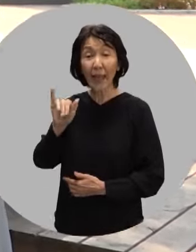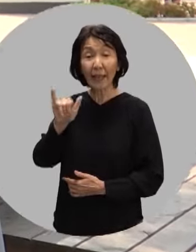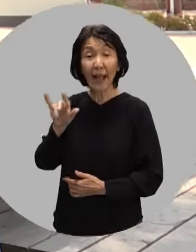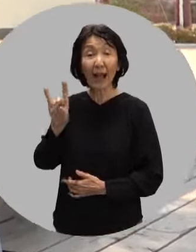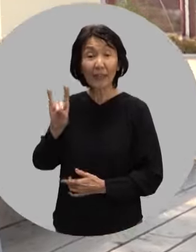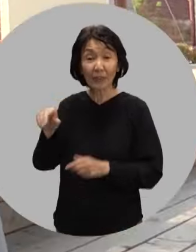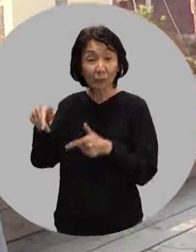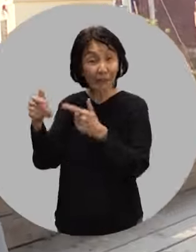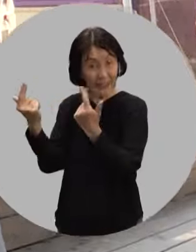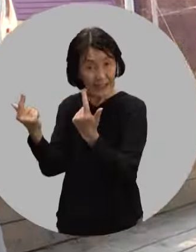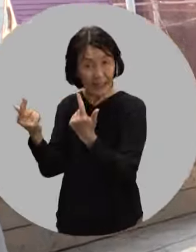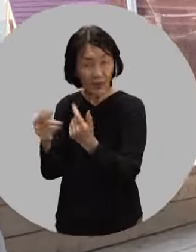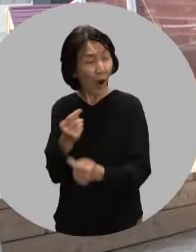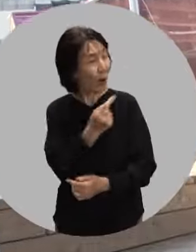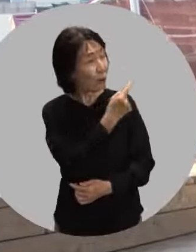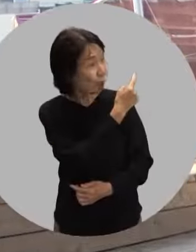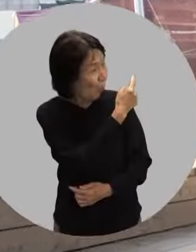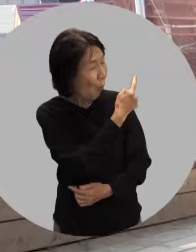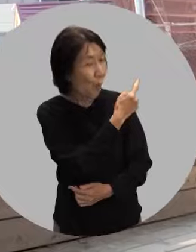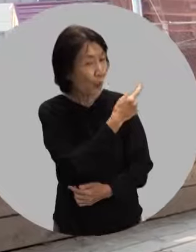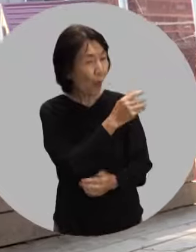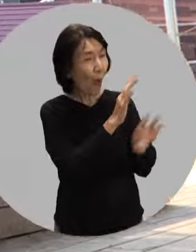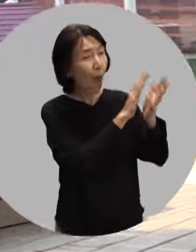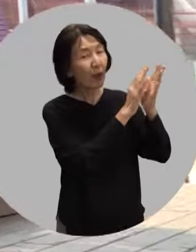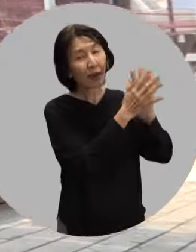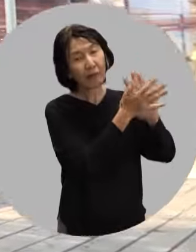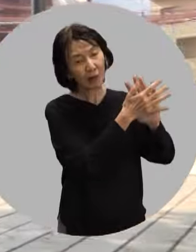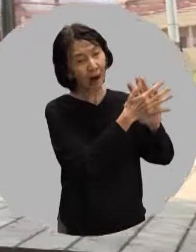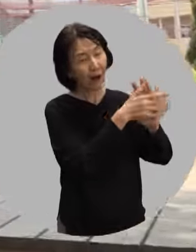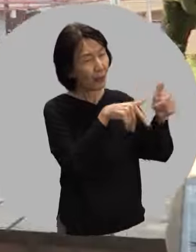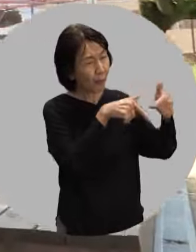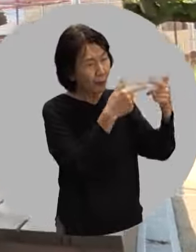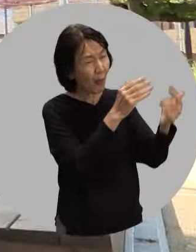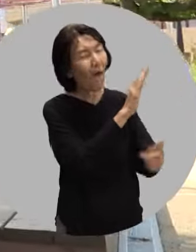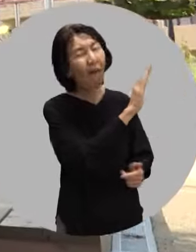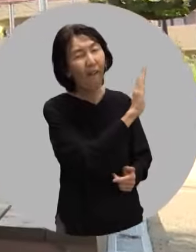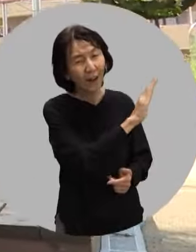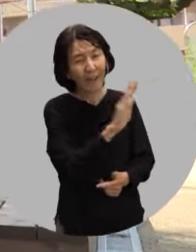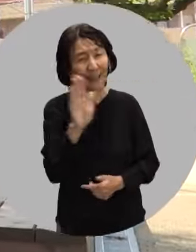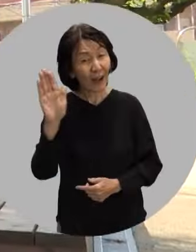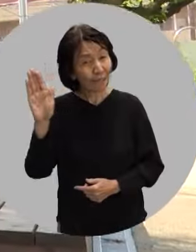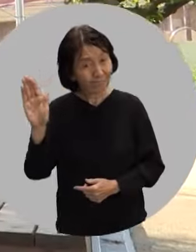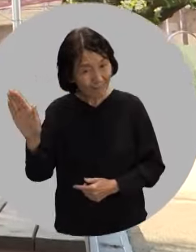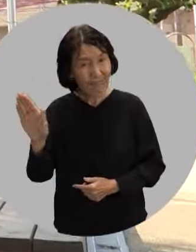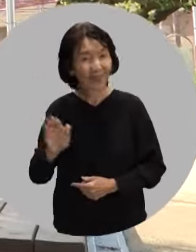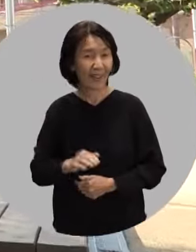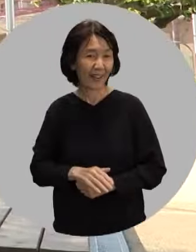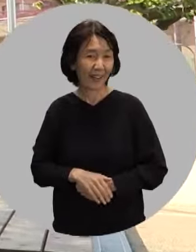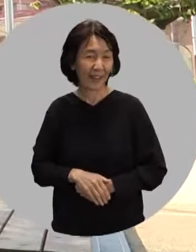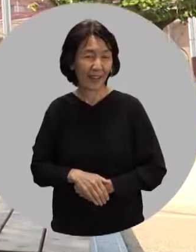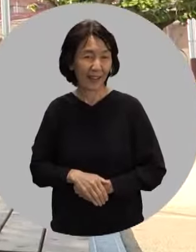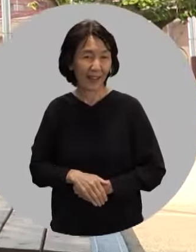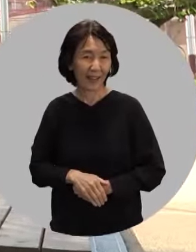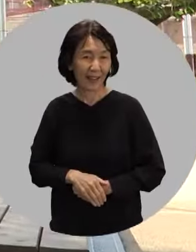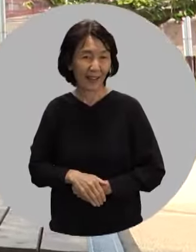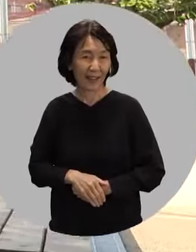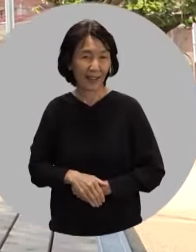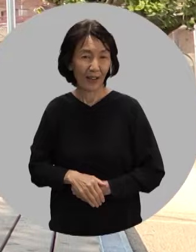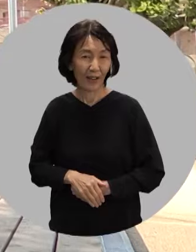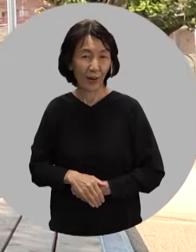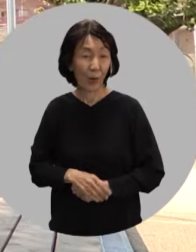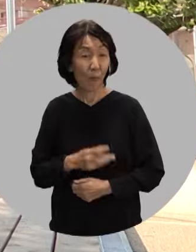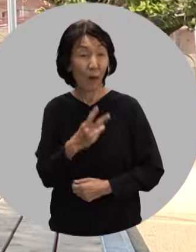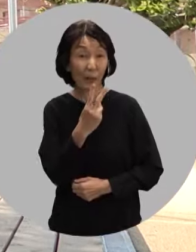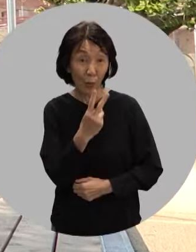な欅の木であったり、はい、向こう側の桜の木っていうのはずっとこの場所で育っていて、でこ